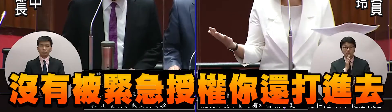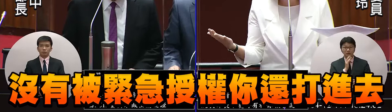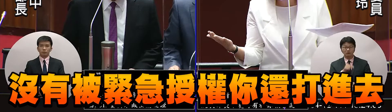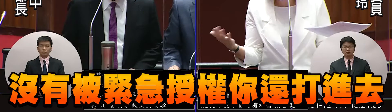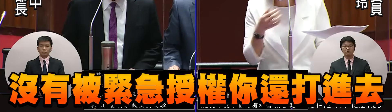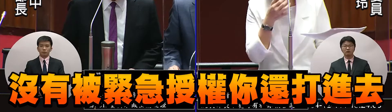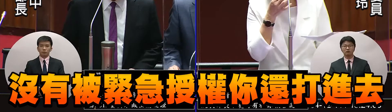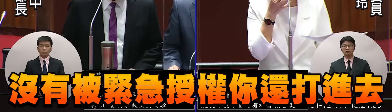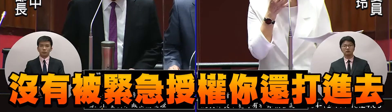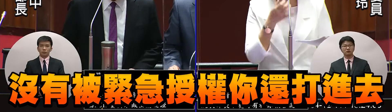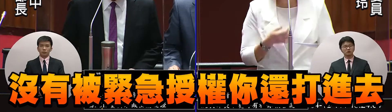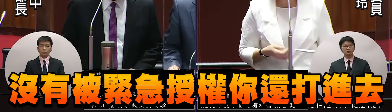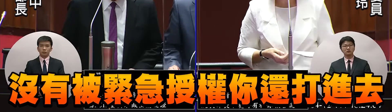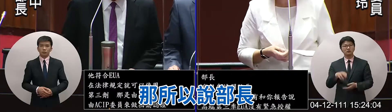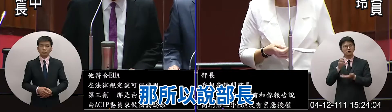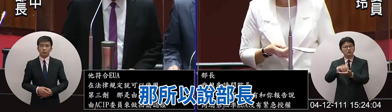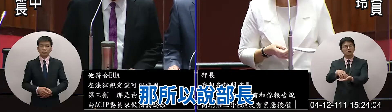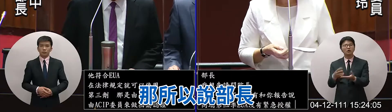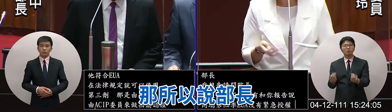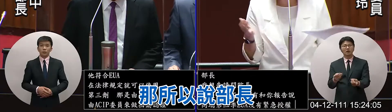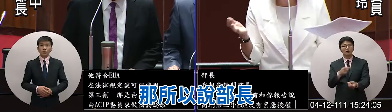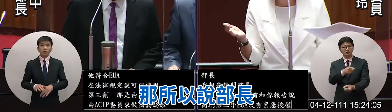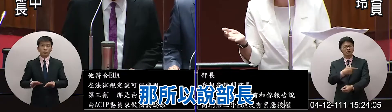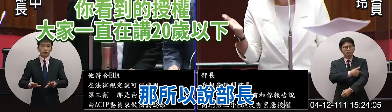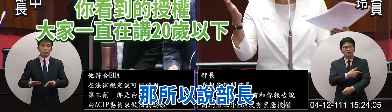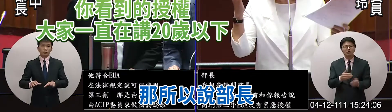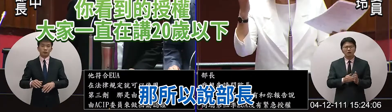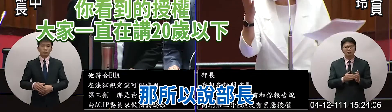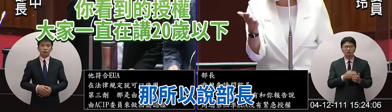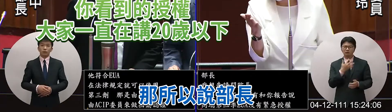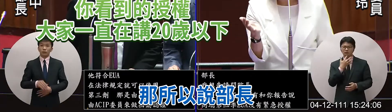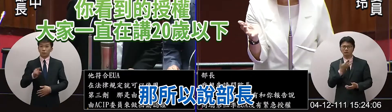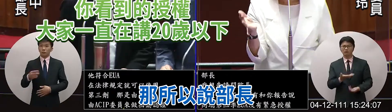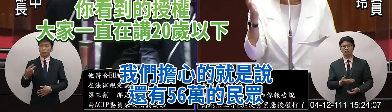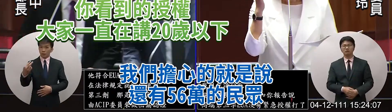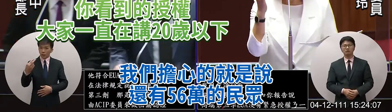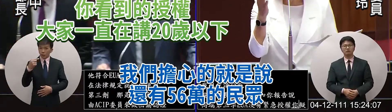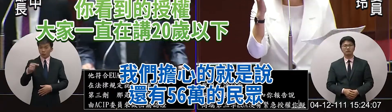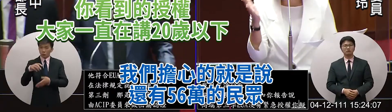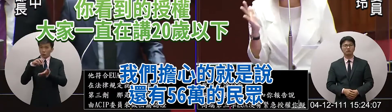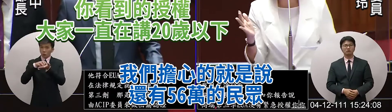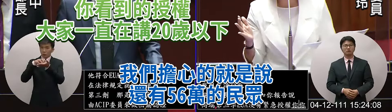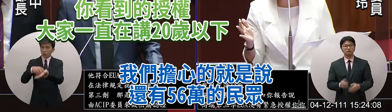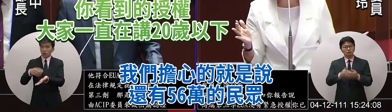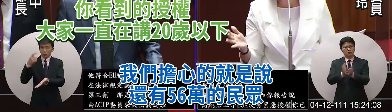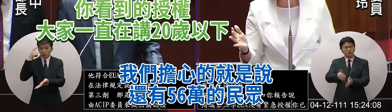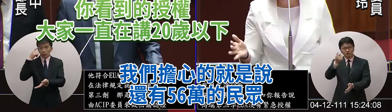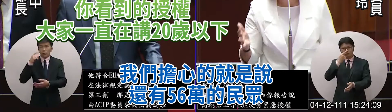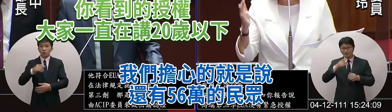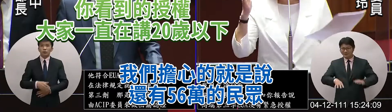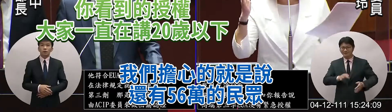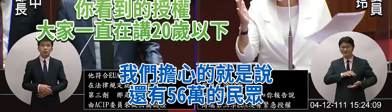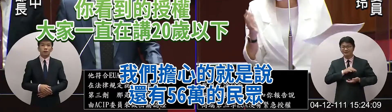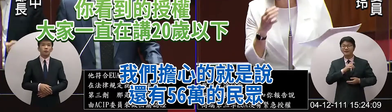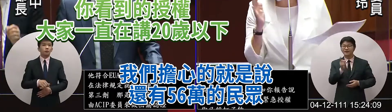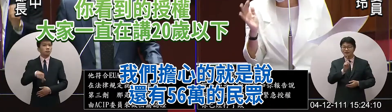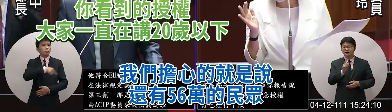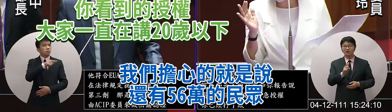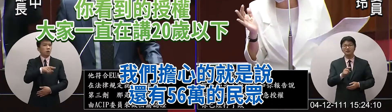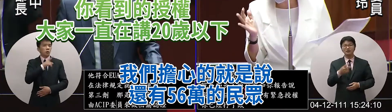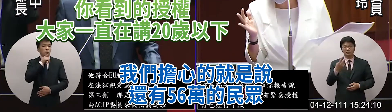你没有被紧急授权，你还打进去？ 我们现在 那所以说 你看到的授权 的，我们担心 的 就是说，还